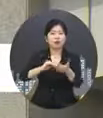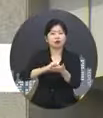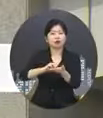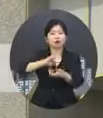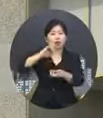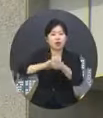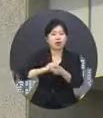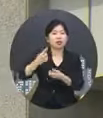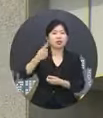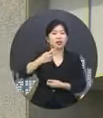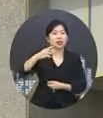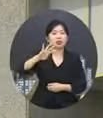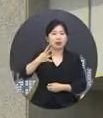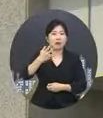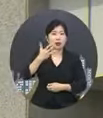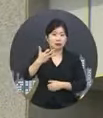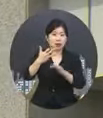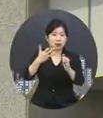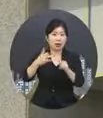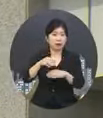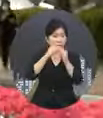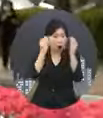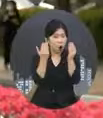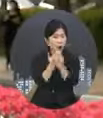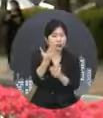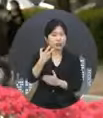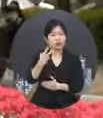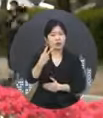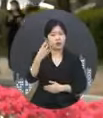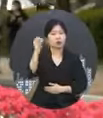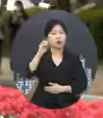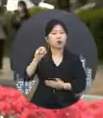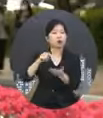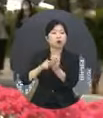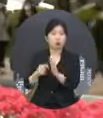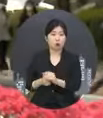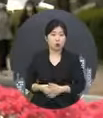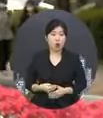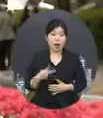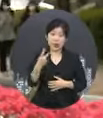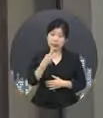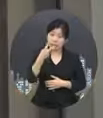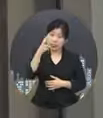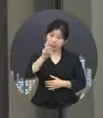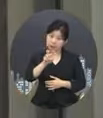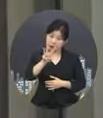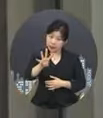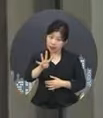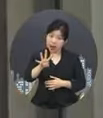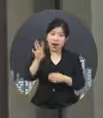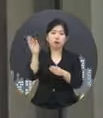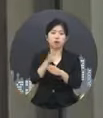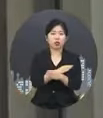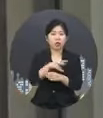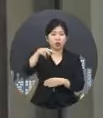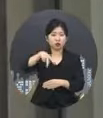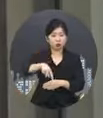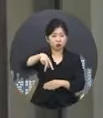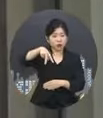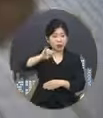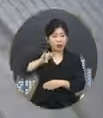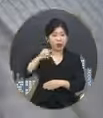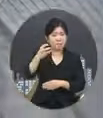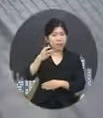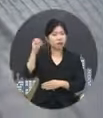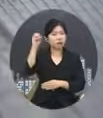전체 선발 인원의 72% 입니다 2014학년도 부턴 수시모집 비중이 80%